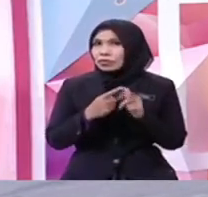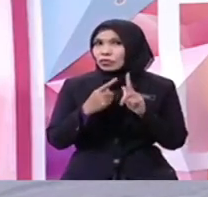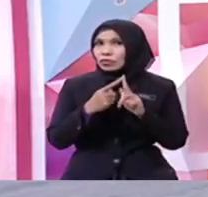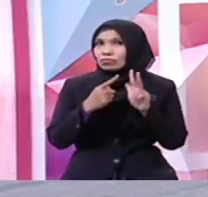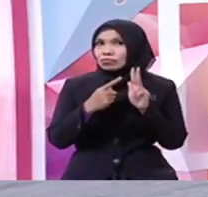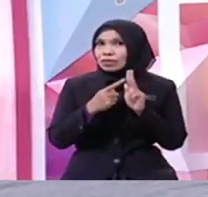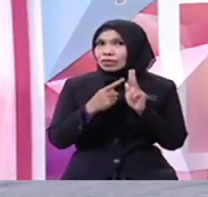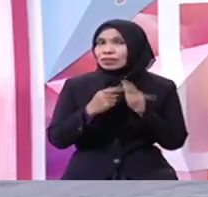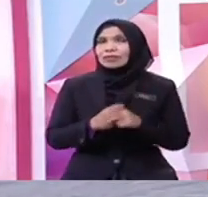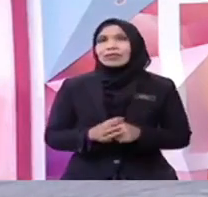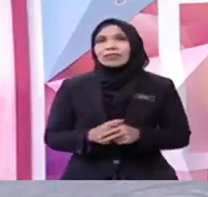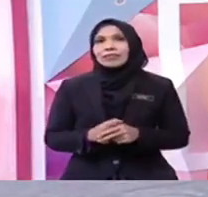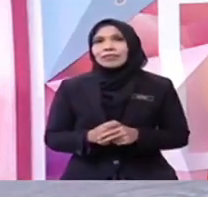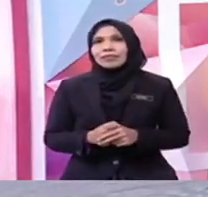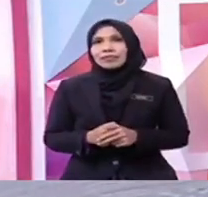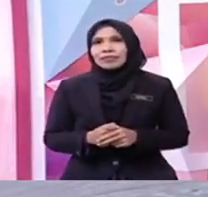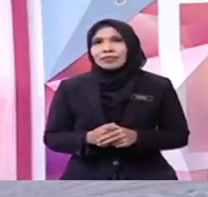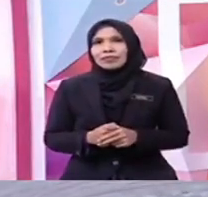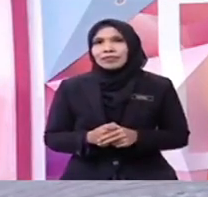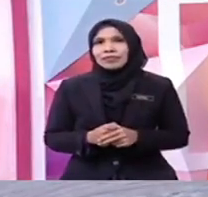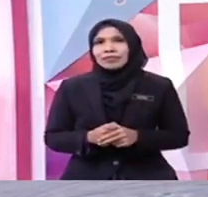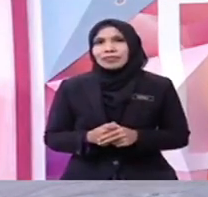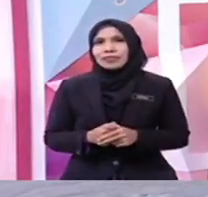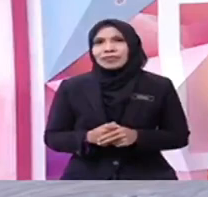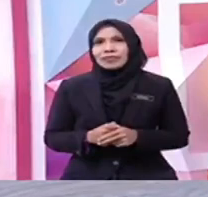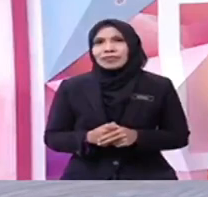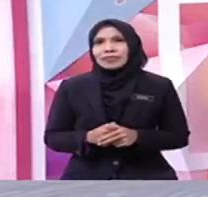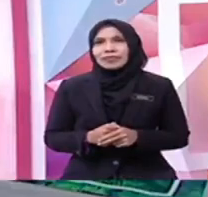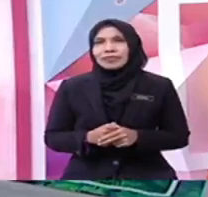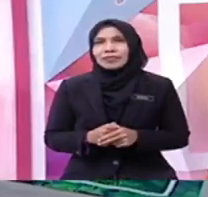hati jangan goyang-goyang keseimbangan